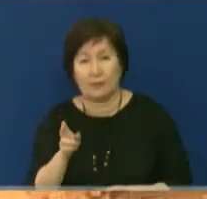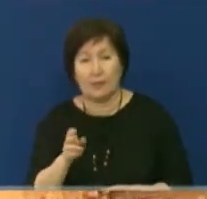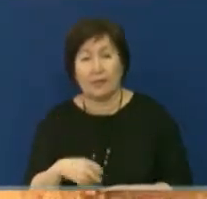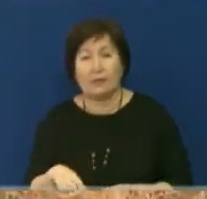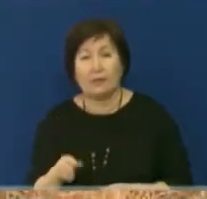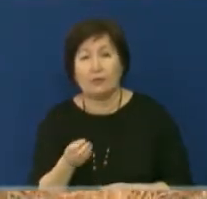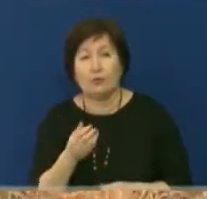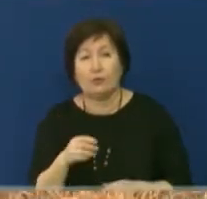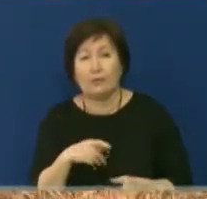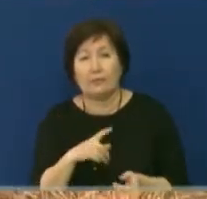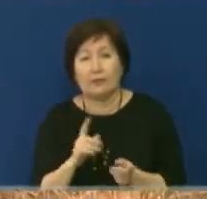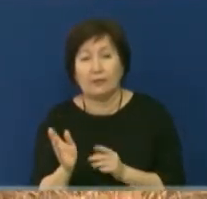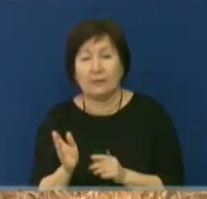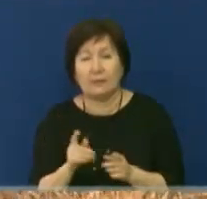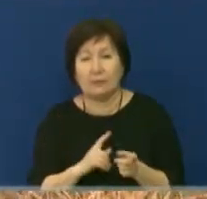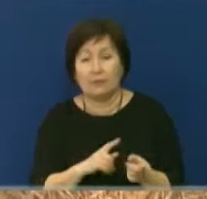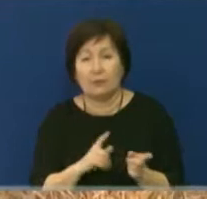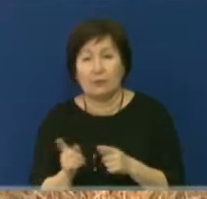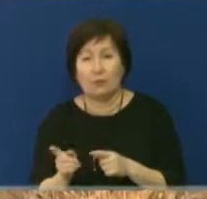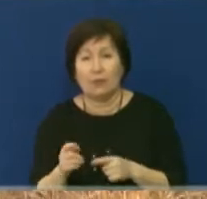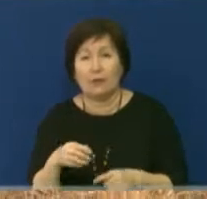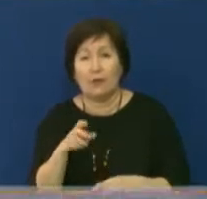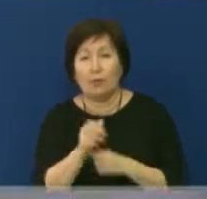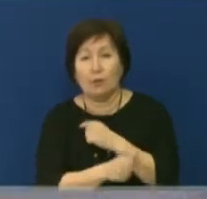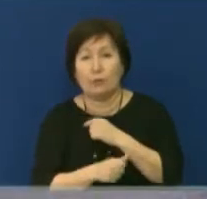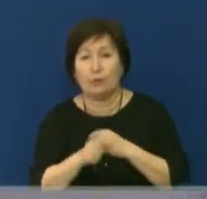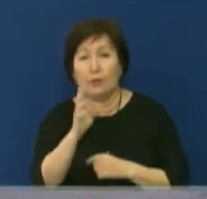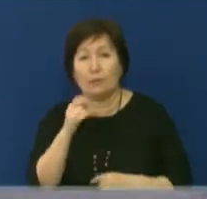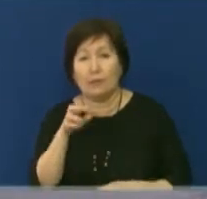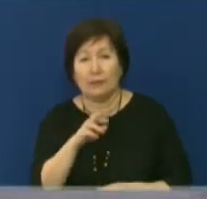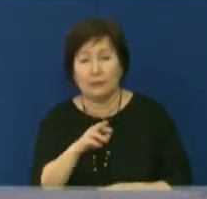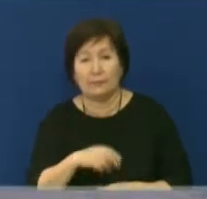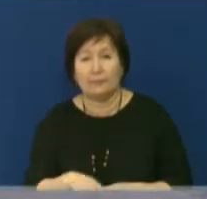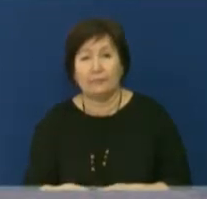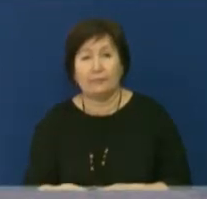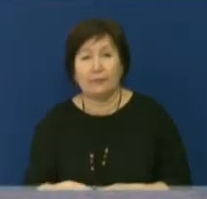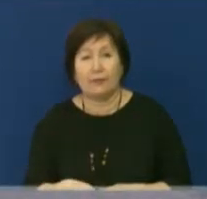по улице Абая, ведущая к подвесному мосту, и другие места.